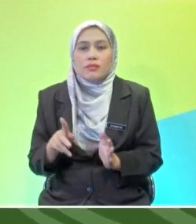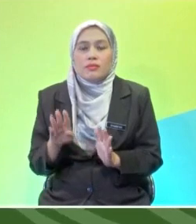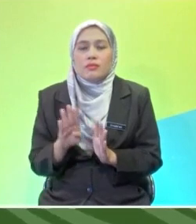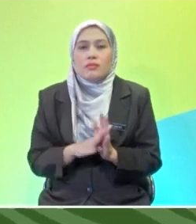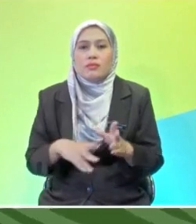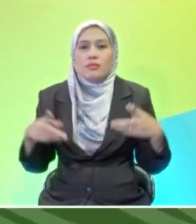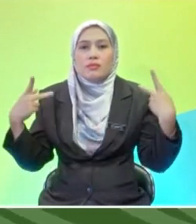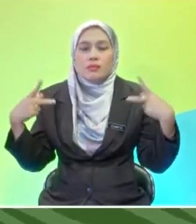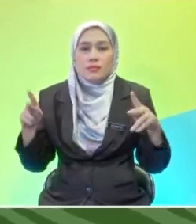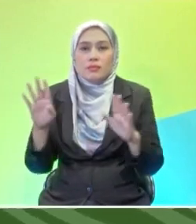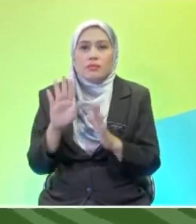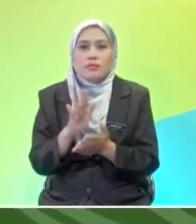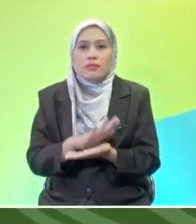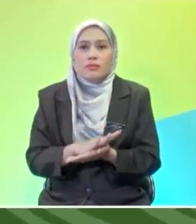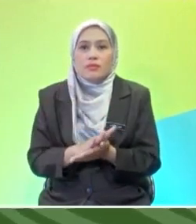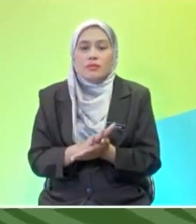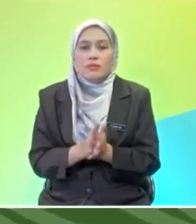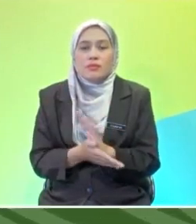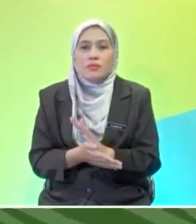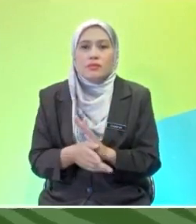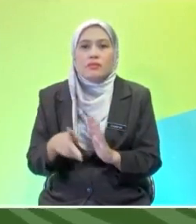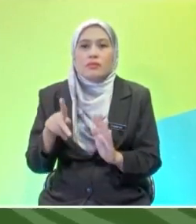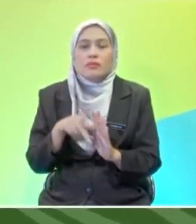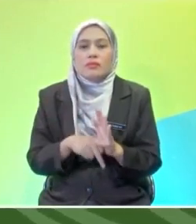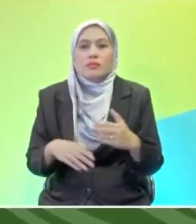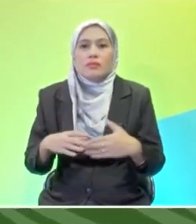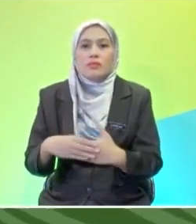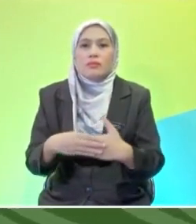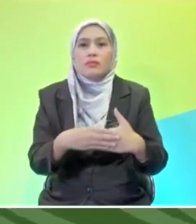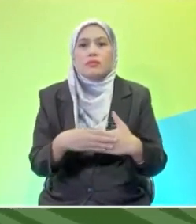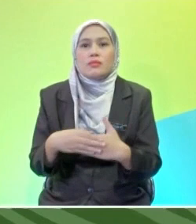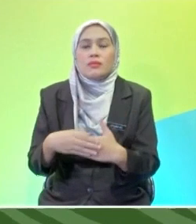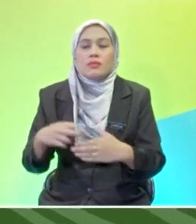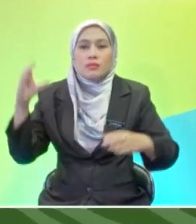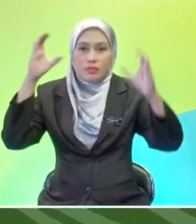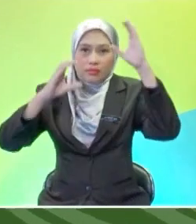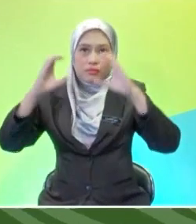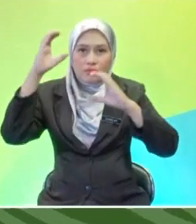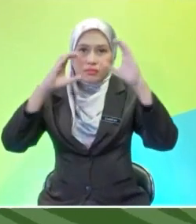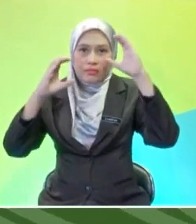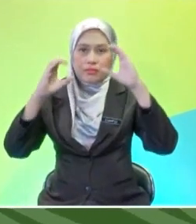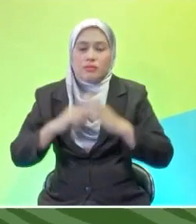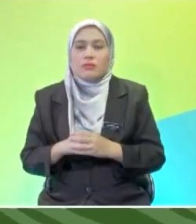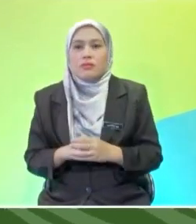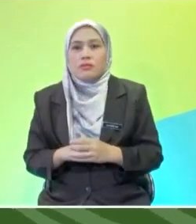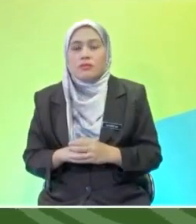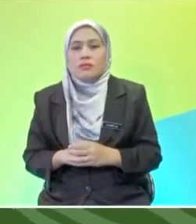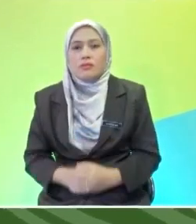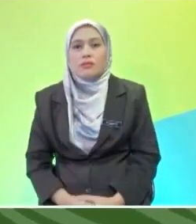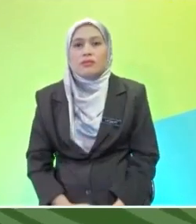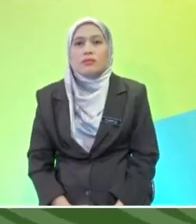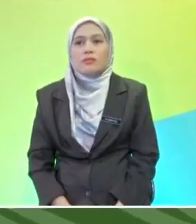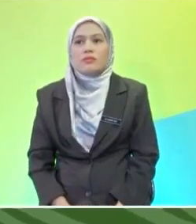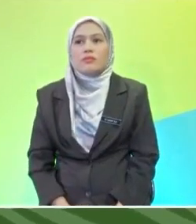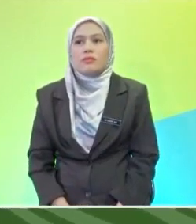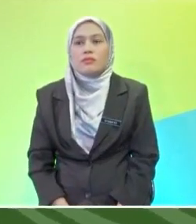Berpulang menjadi pemandu pelancong. Betul tu, tepat sekali. Ah, memancing ikan tengas. Lagi apa? Ha,